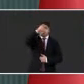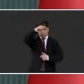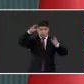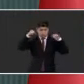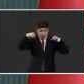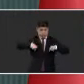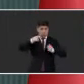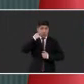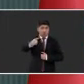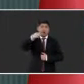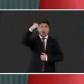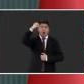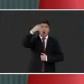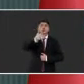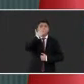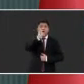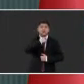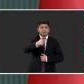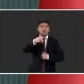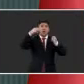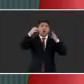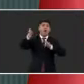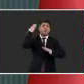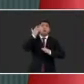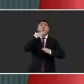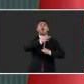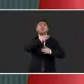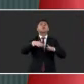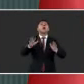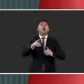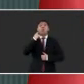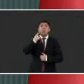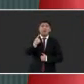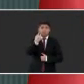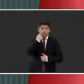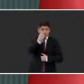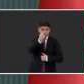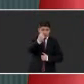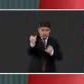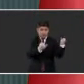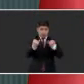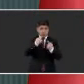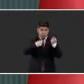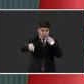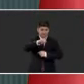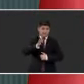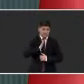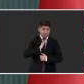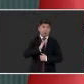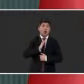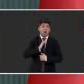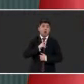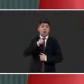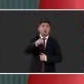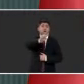enerji konusunda elektriklerin yokluğunu değil, sadece fiyatını tartışabiliyorsa, bunu